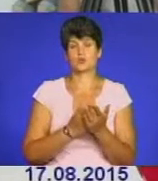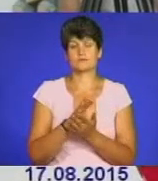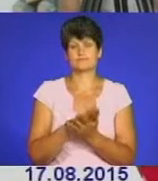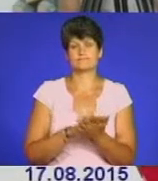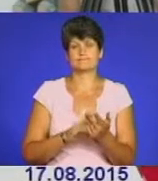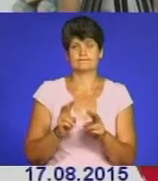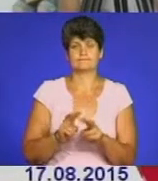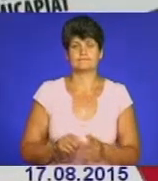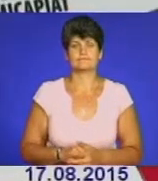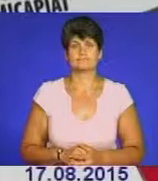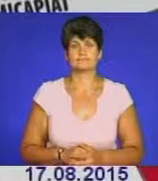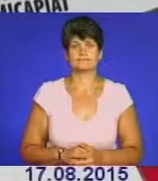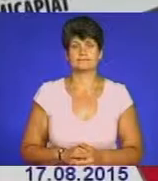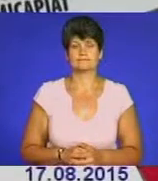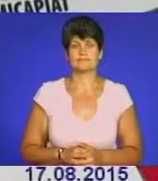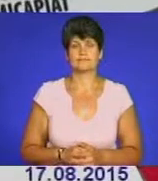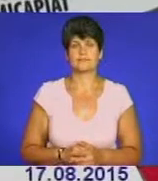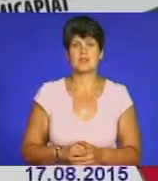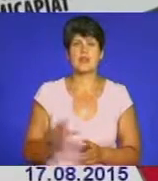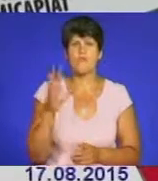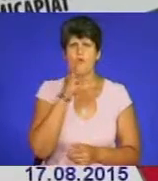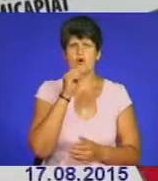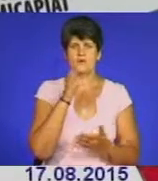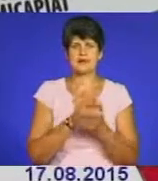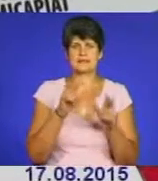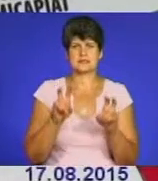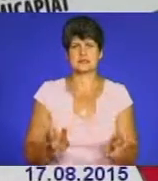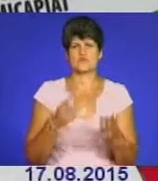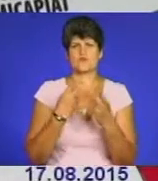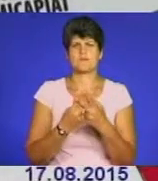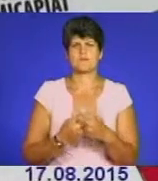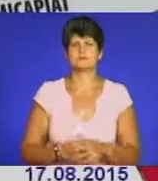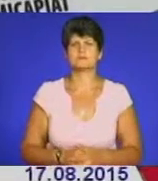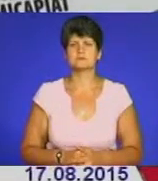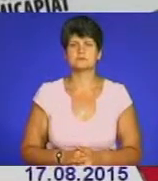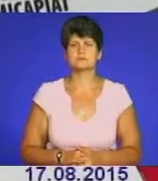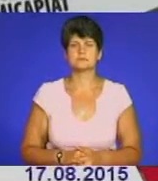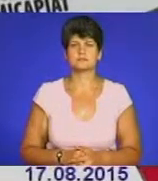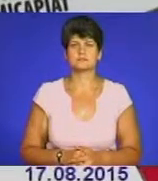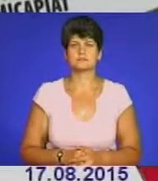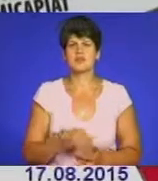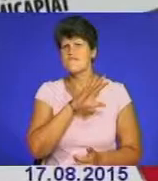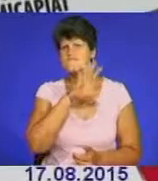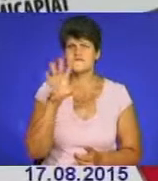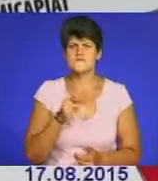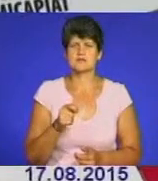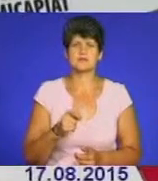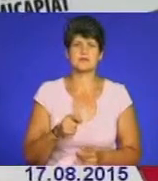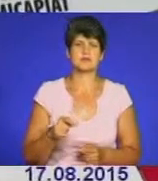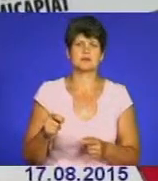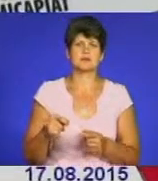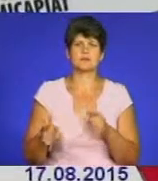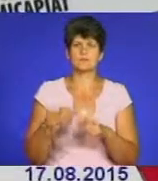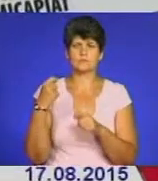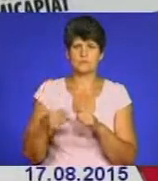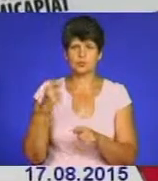за мобілізацією капітан, який був на посаді старшого офіцера відділення обліку та бронювання сержантів і солдатів запасу, був